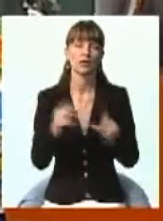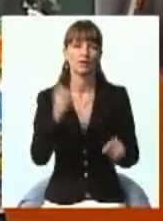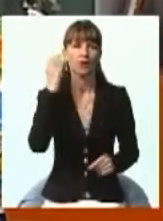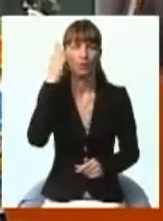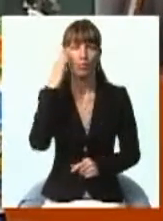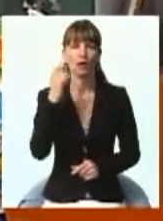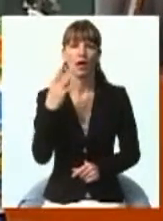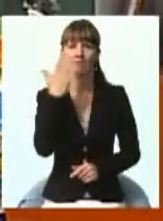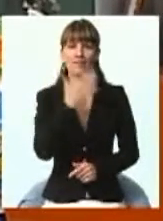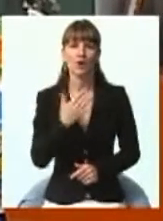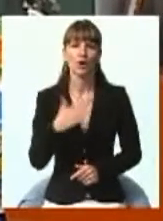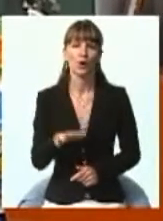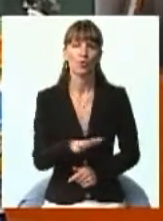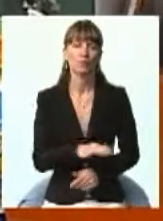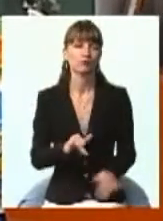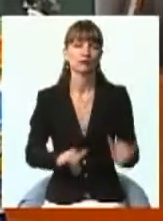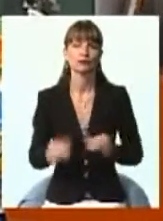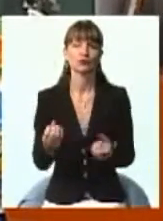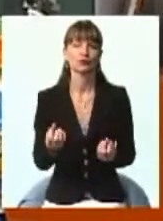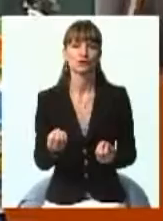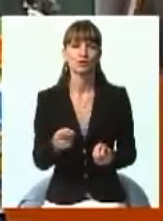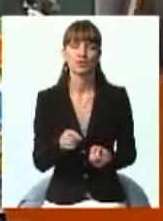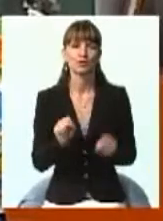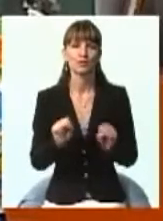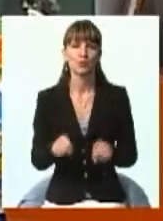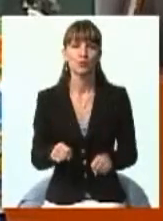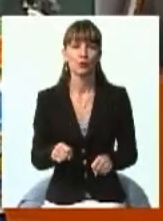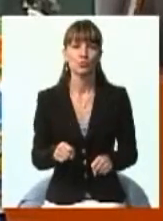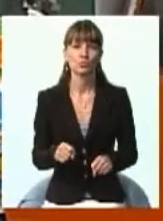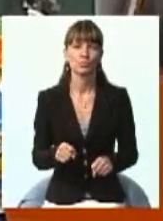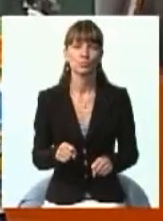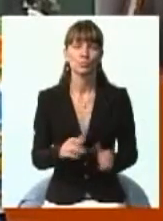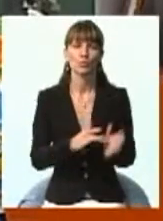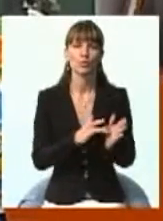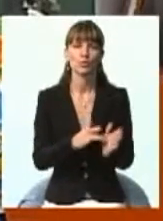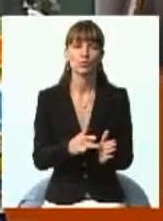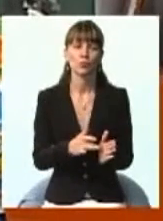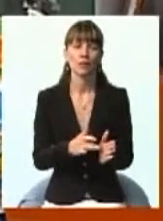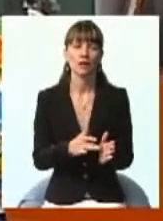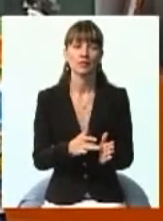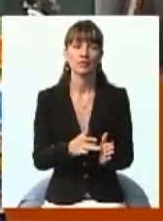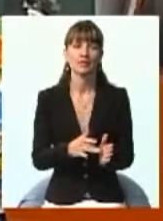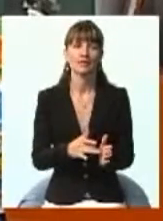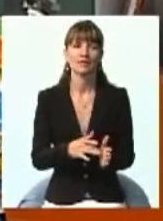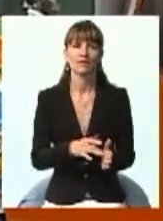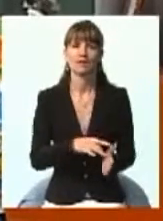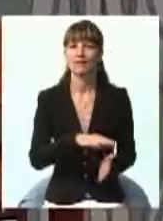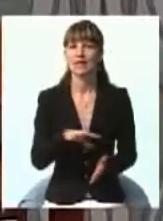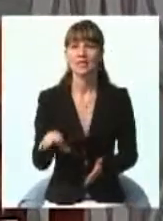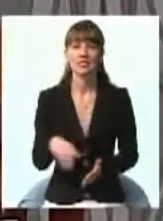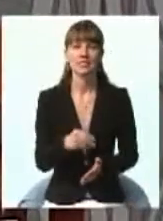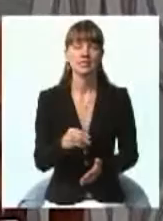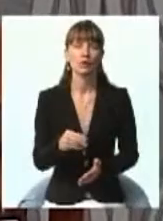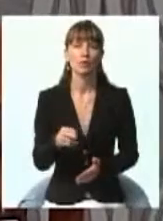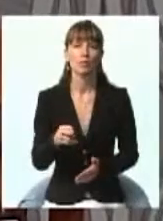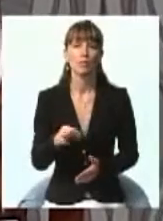в Африку, в, не знаю, куди ще. Ти можеш подорожувати везде. Всюди, всю